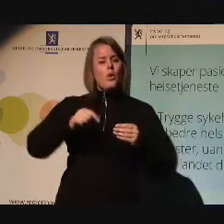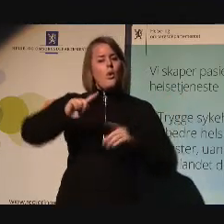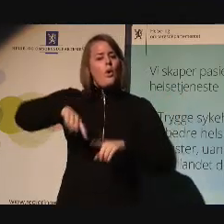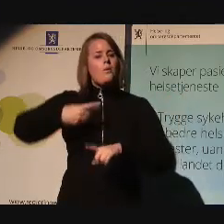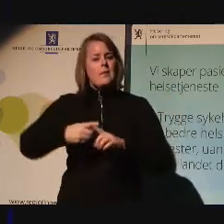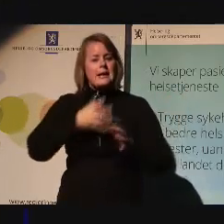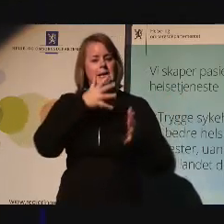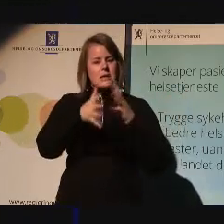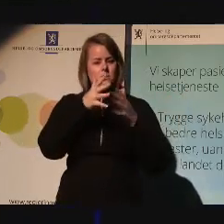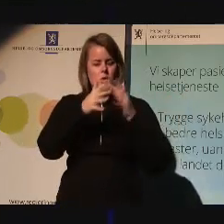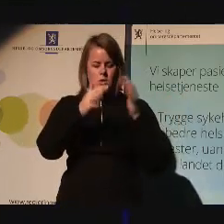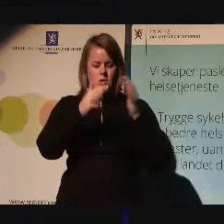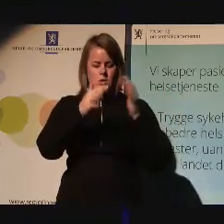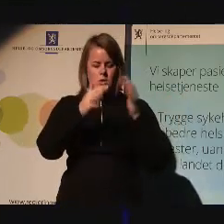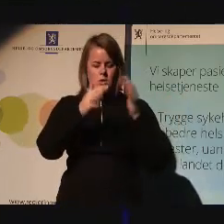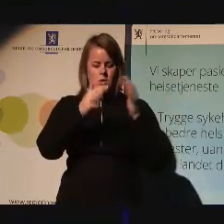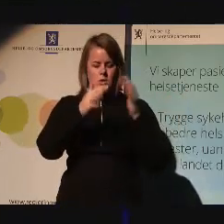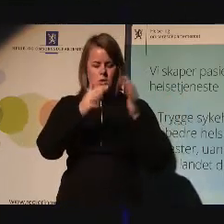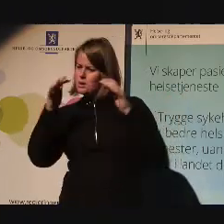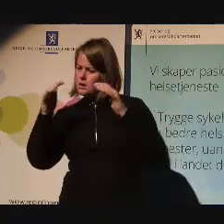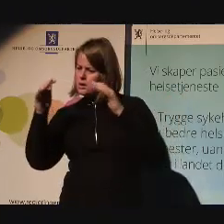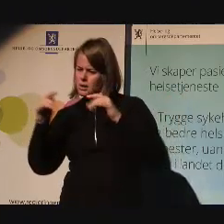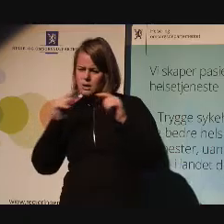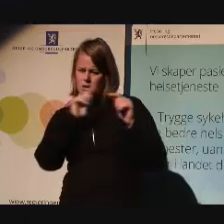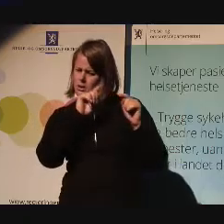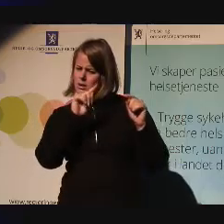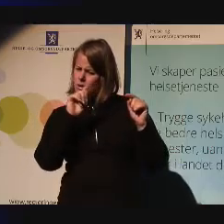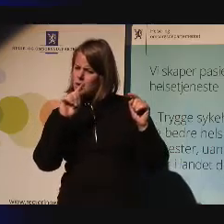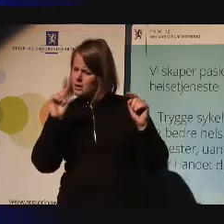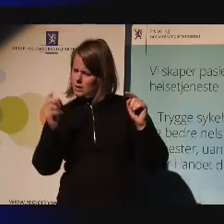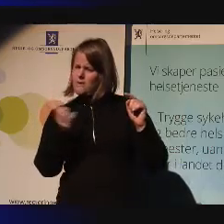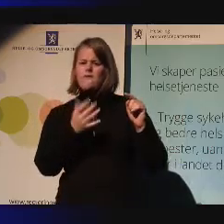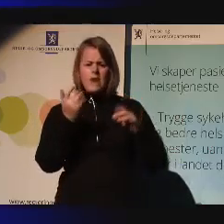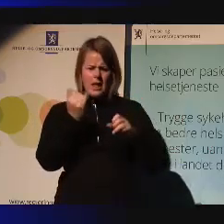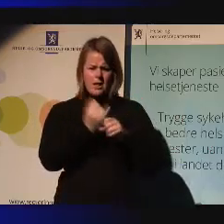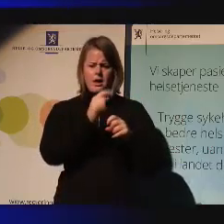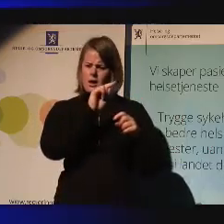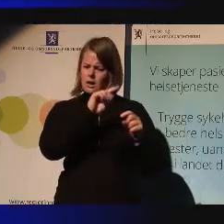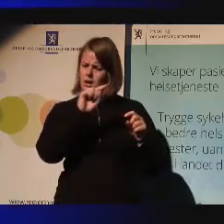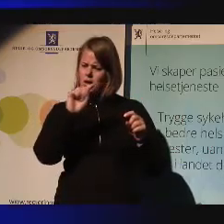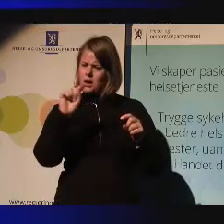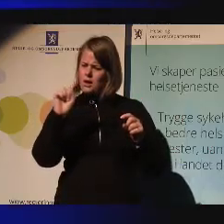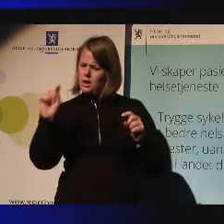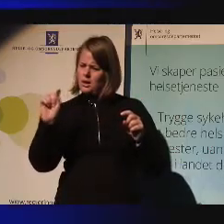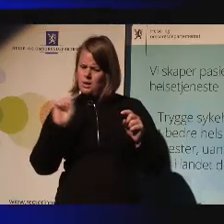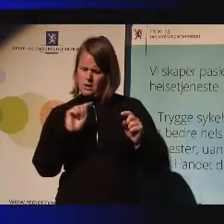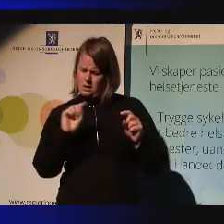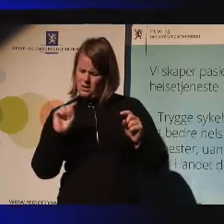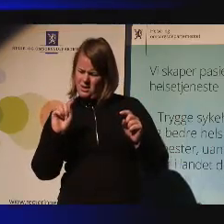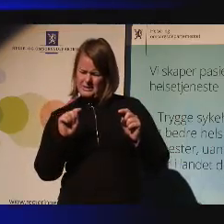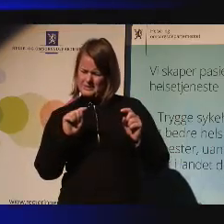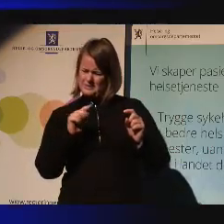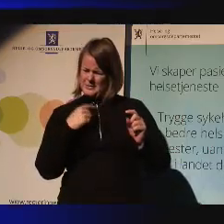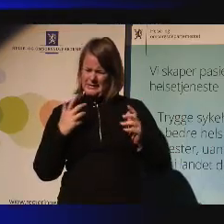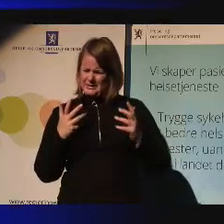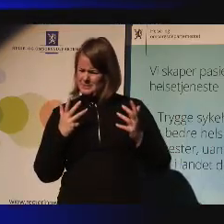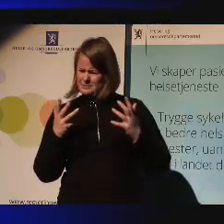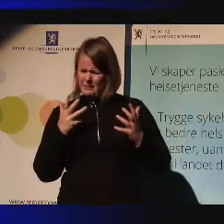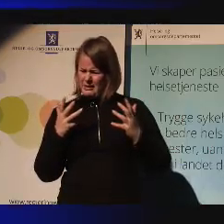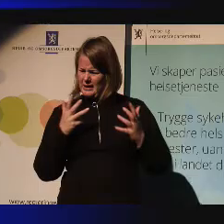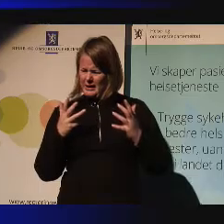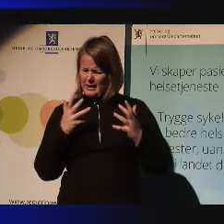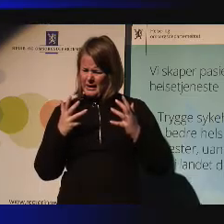Og hva finner vi? Jo, vi finner at i mange av disse tvangsprotokollene så klarer ikke vi å sette fingeren på at det